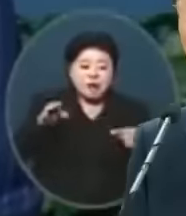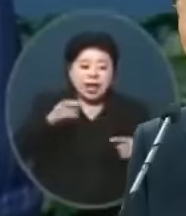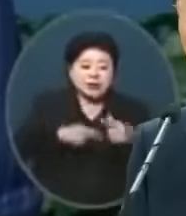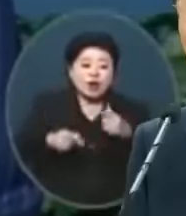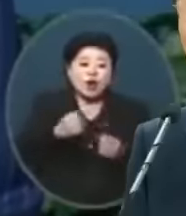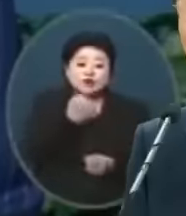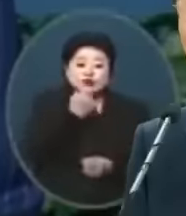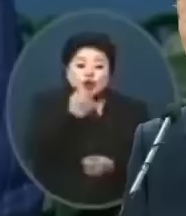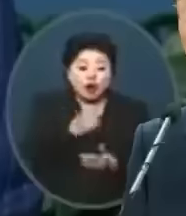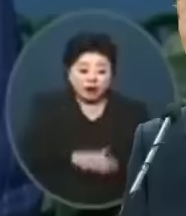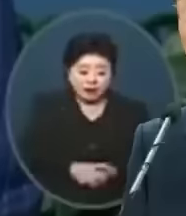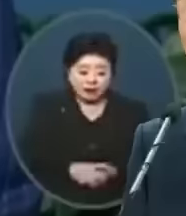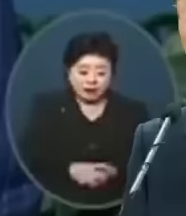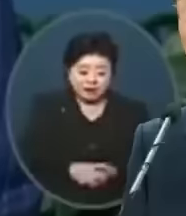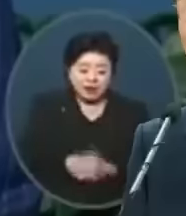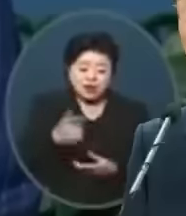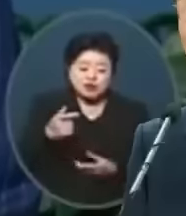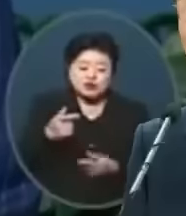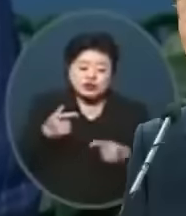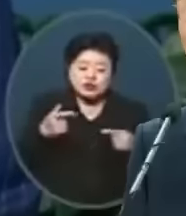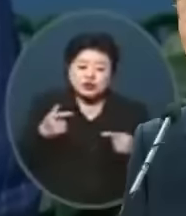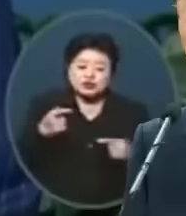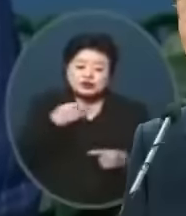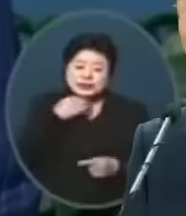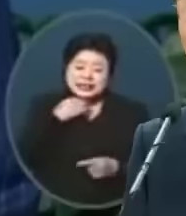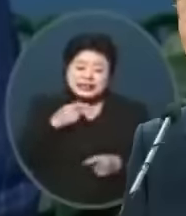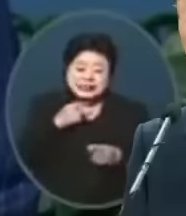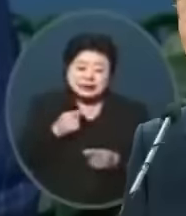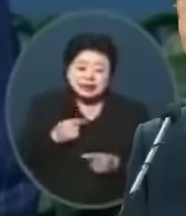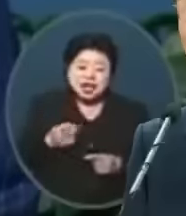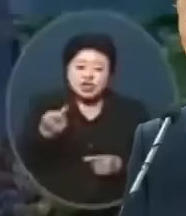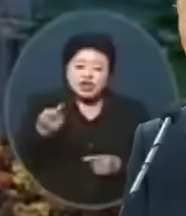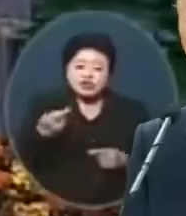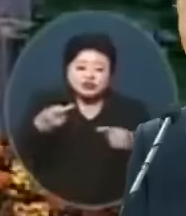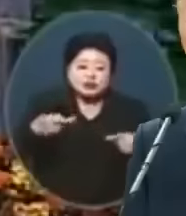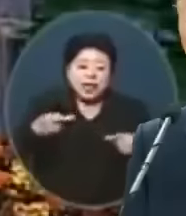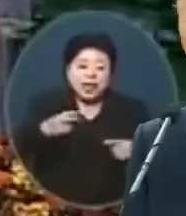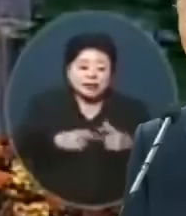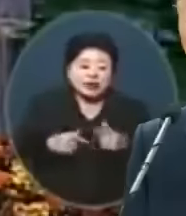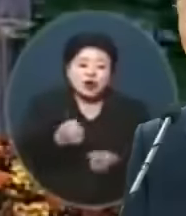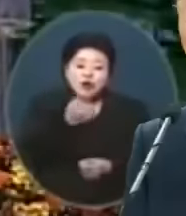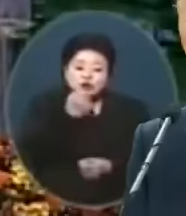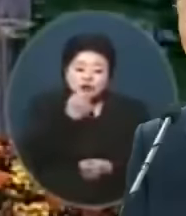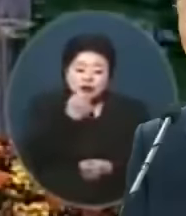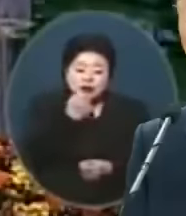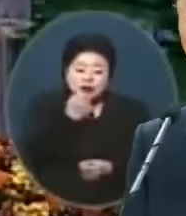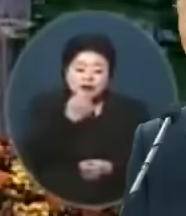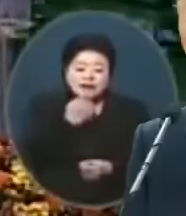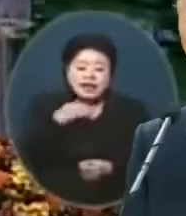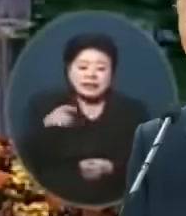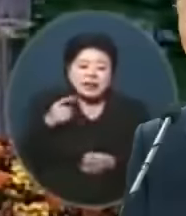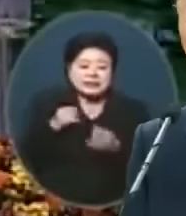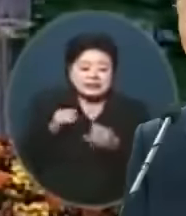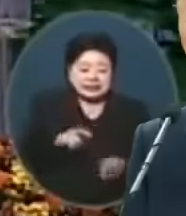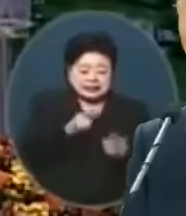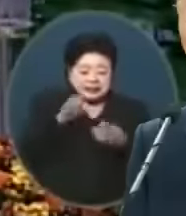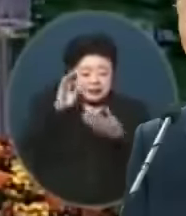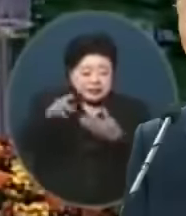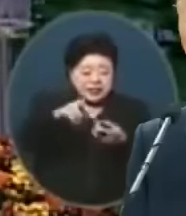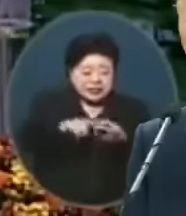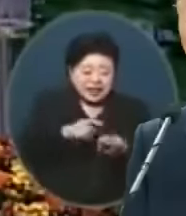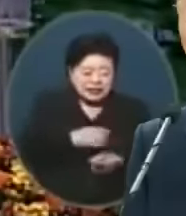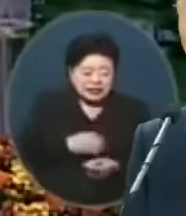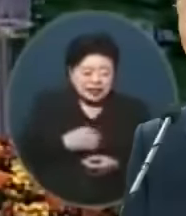웃는다. 60대보다는 12배를 더 많이 웃는다. 반면에 이런 100세인들은 미래에 대한